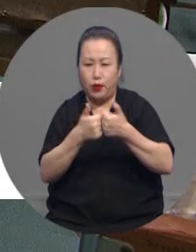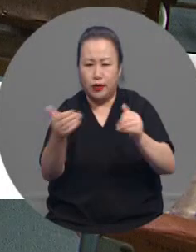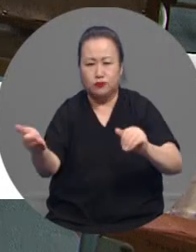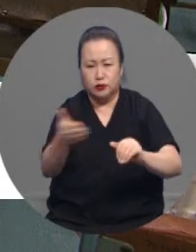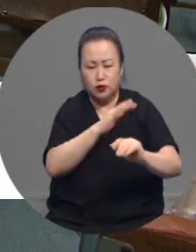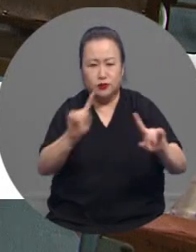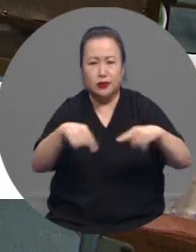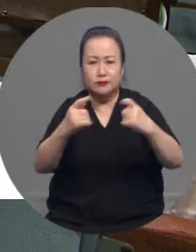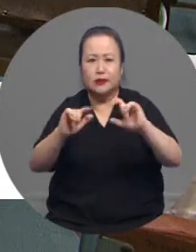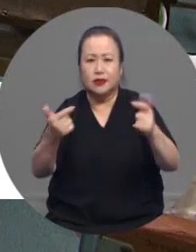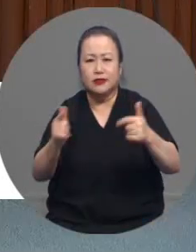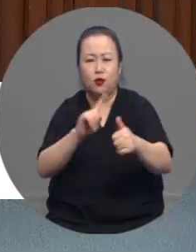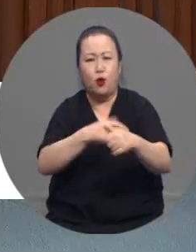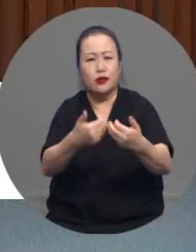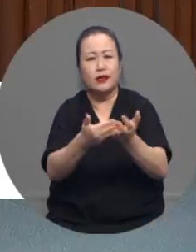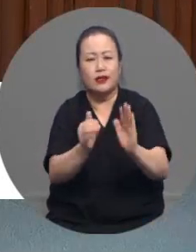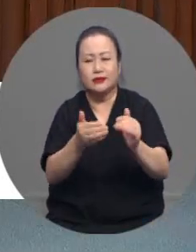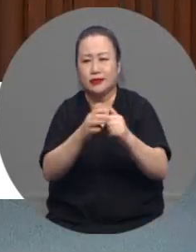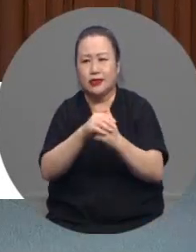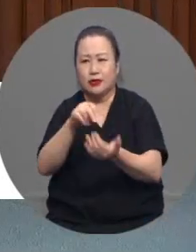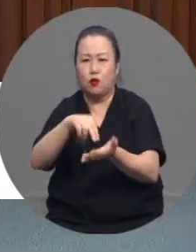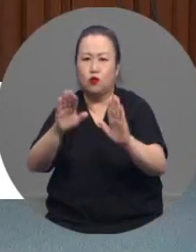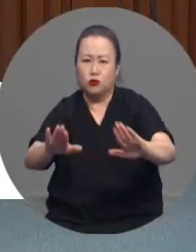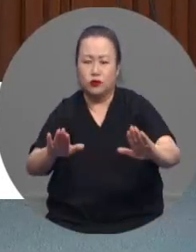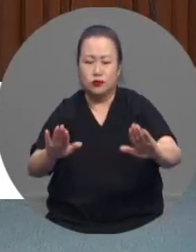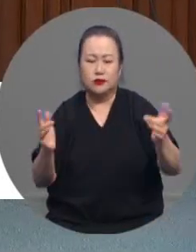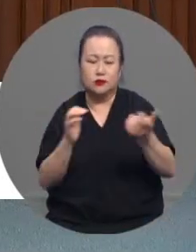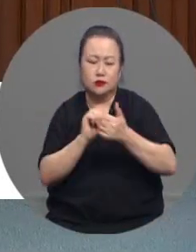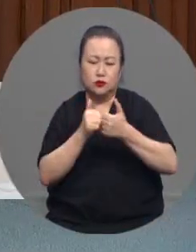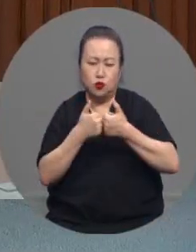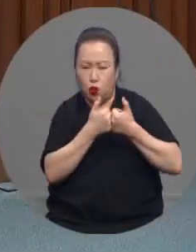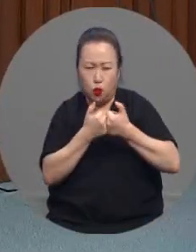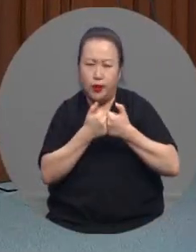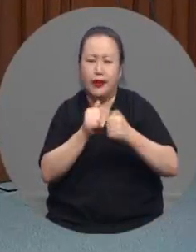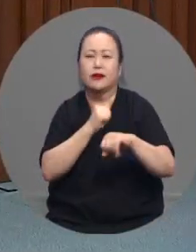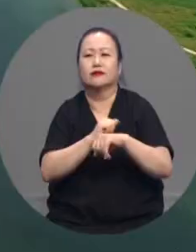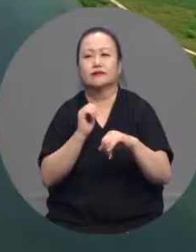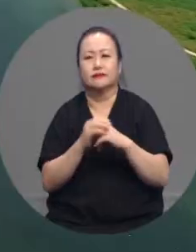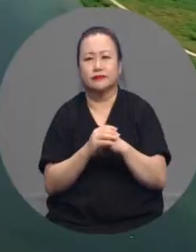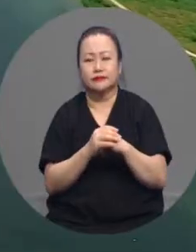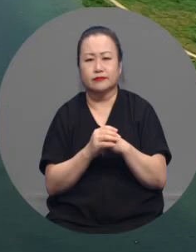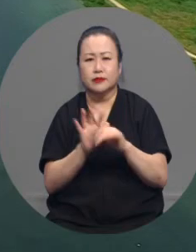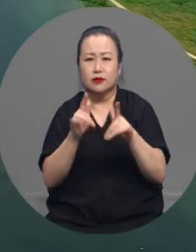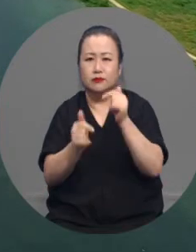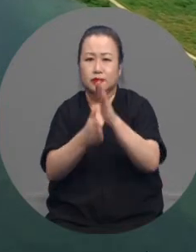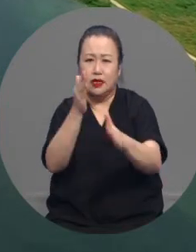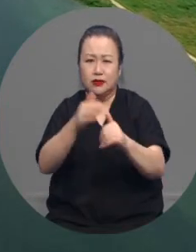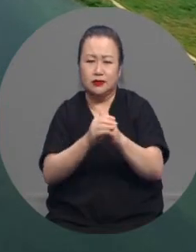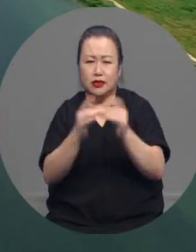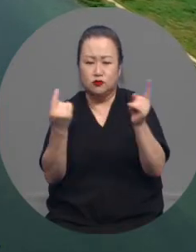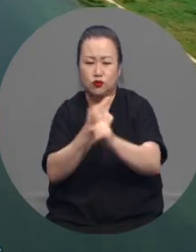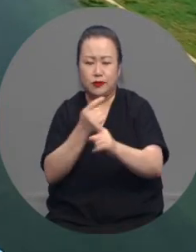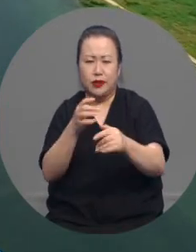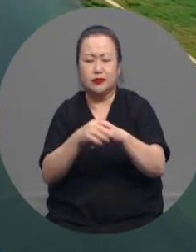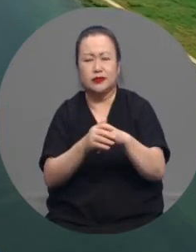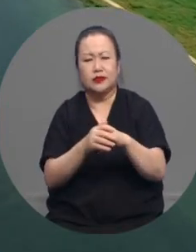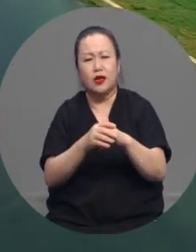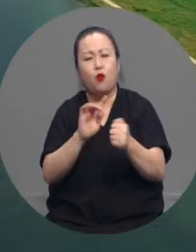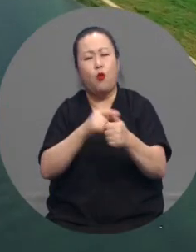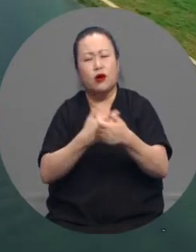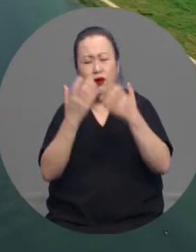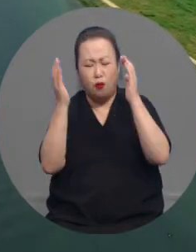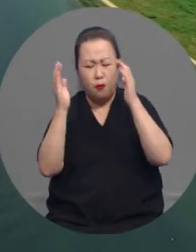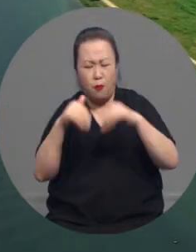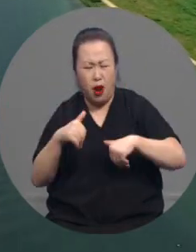원탁회의부터 불참해왔던 환경단체 측이 오늘 맞불 토론회까지 열었습니다. 부산시의 수정안이 얼마나 환경